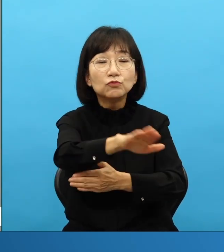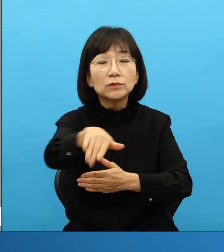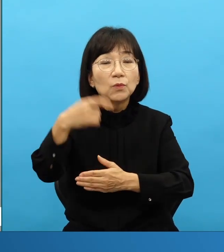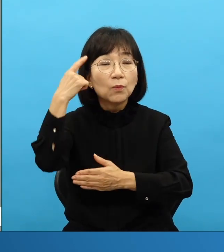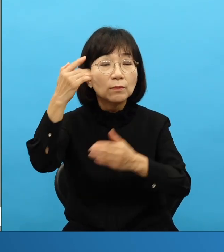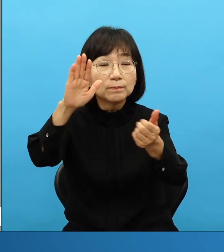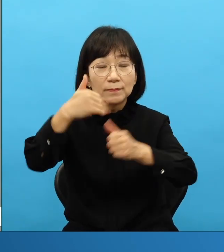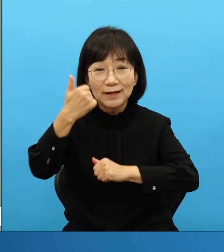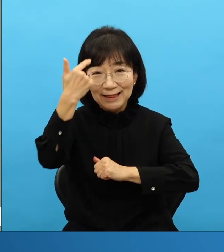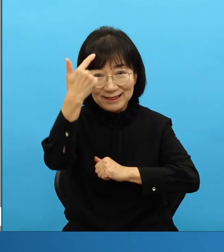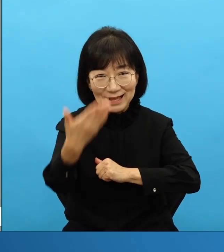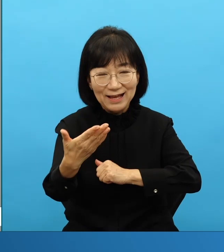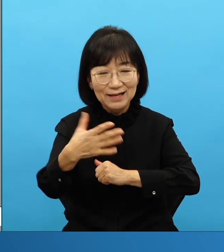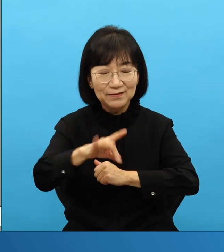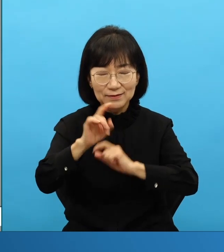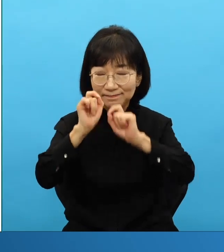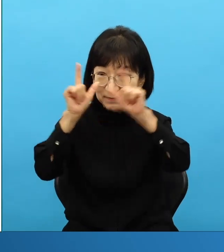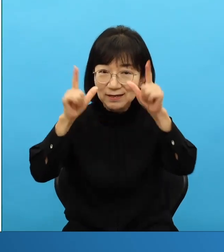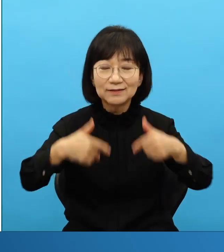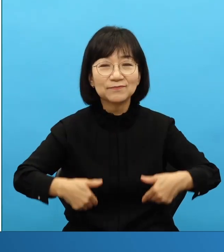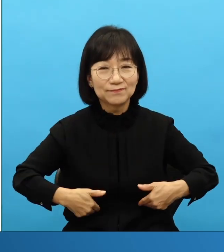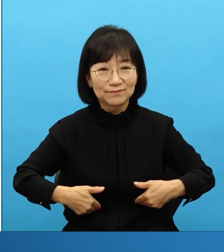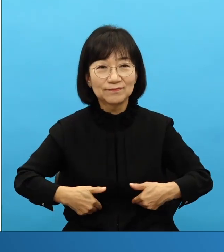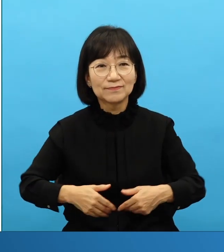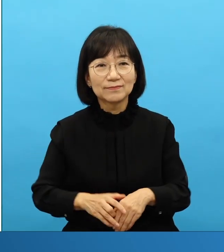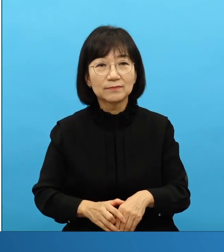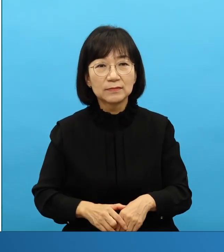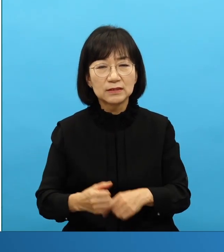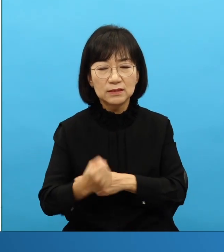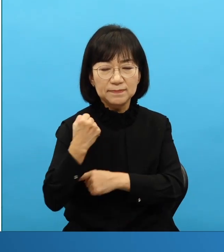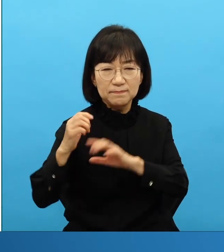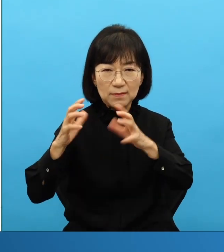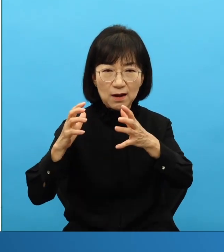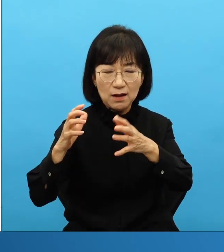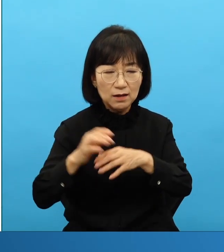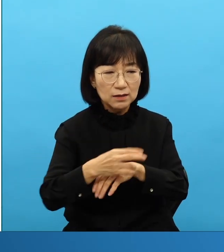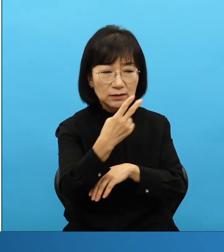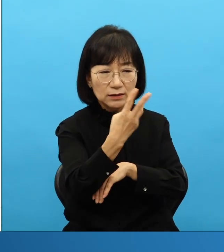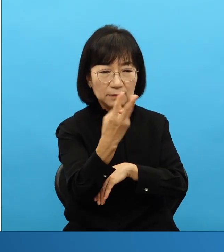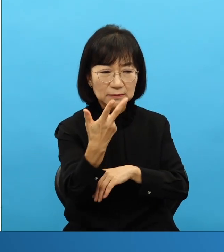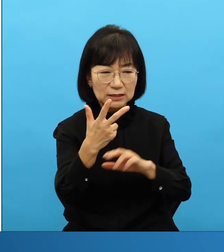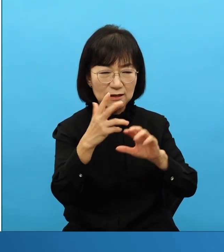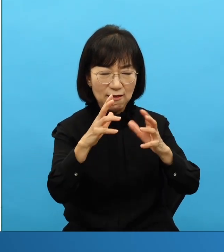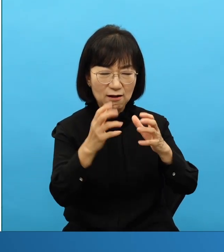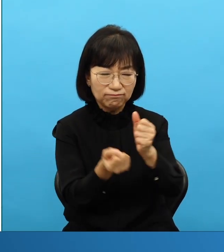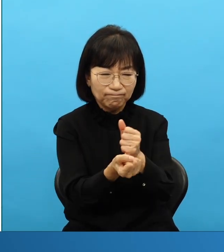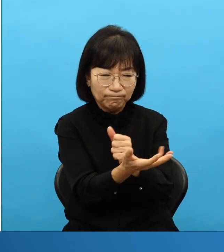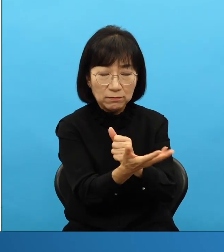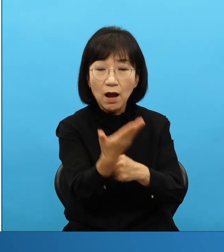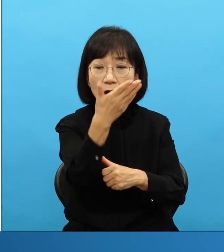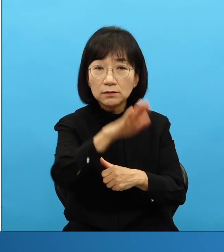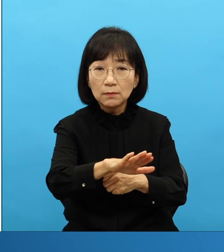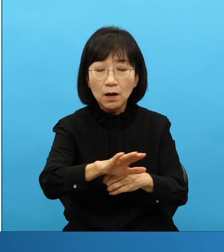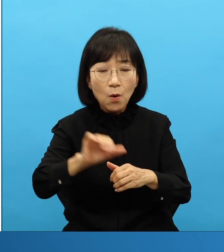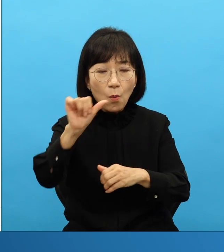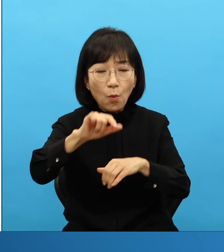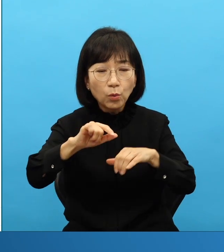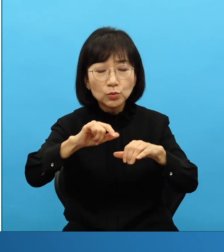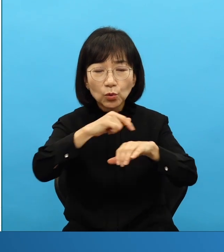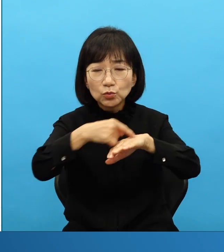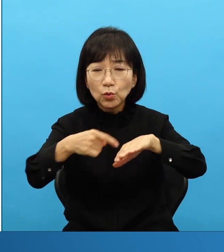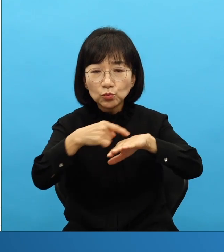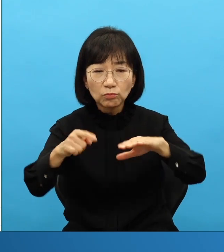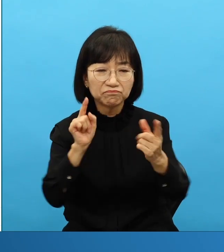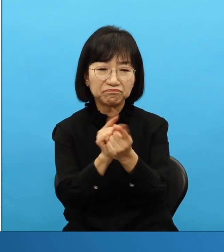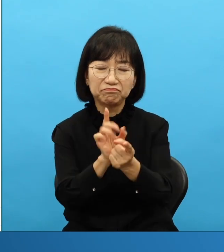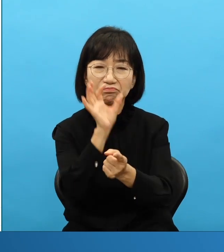부르셨을까 이것부터 알아야 한다며 강대국은 237 나라를 움직이지만 5천 종족 안으로는 들어갈 수 없기